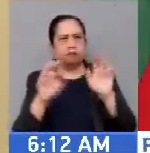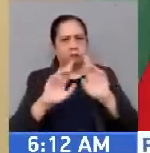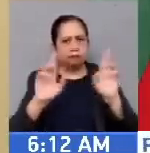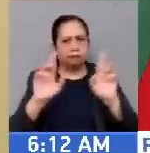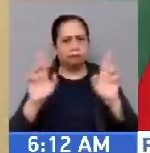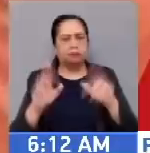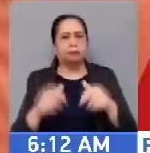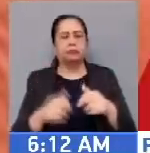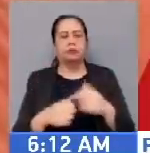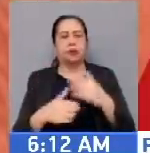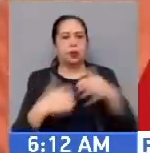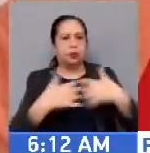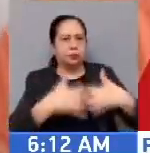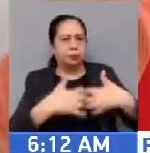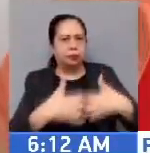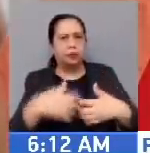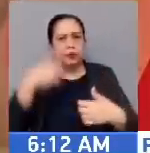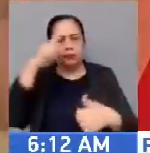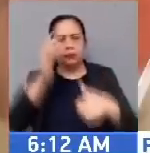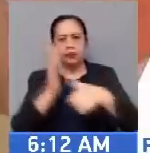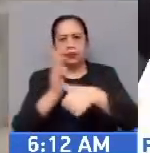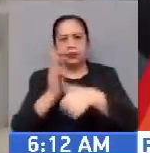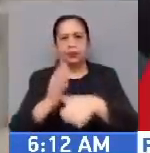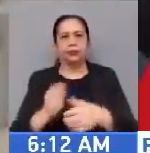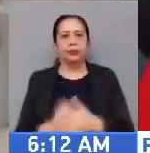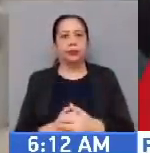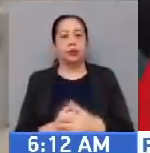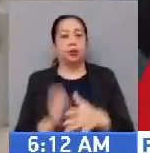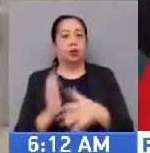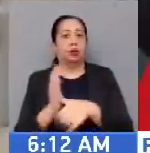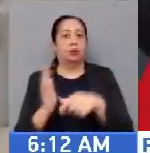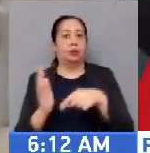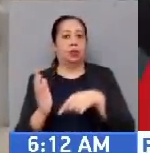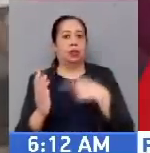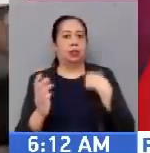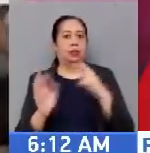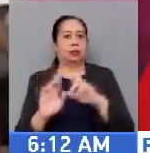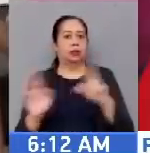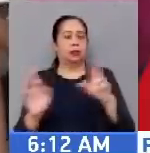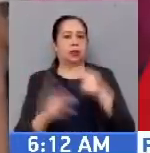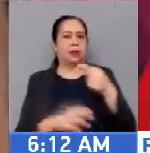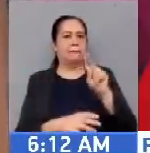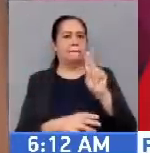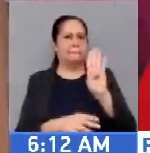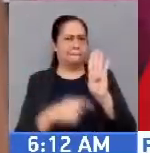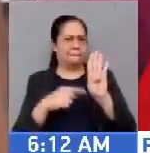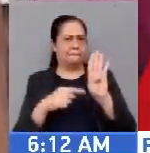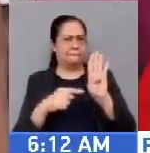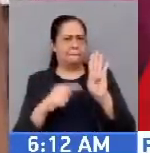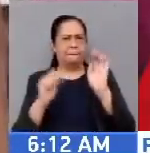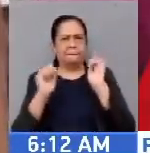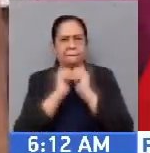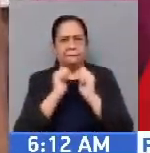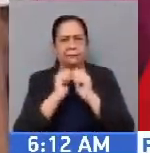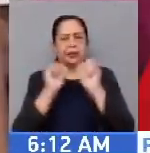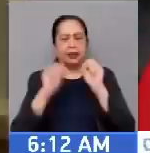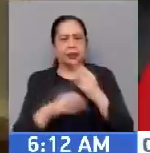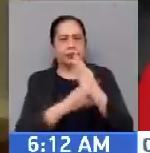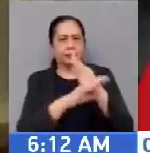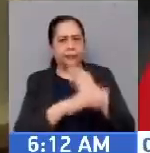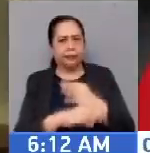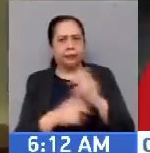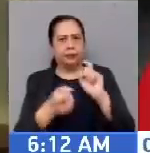the election, no? Ang COMELEC naman, may inihandang hub o lugar kung saan maaaring maayos o mapalitan ang mga